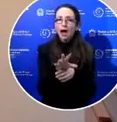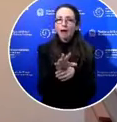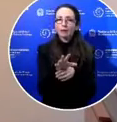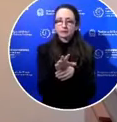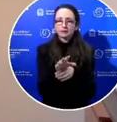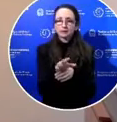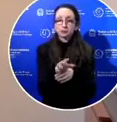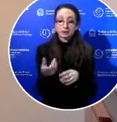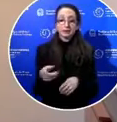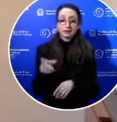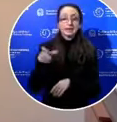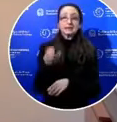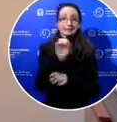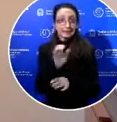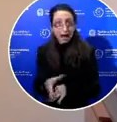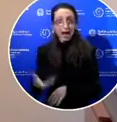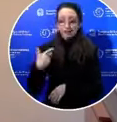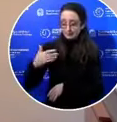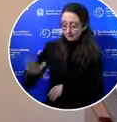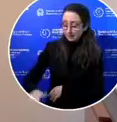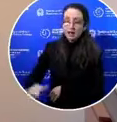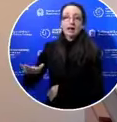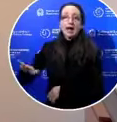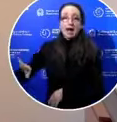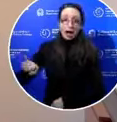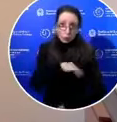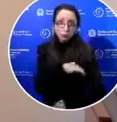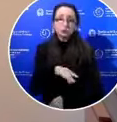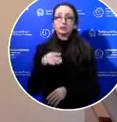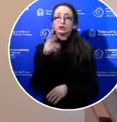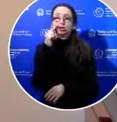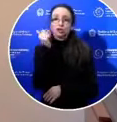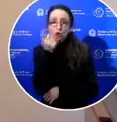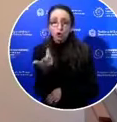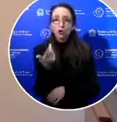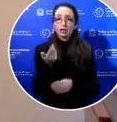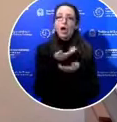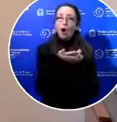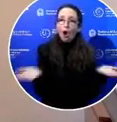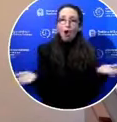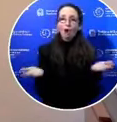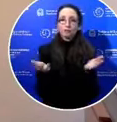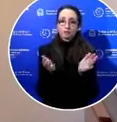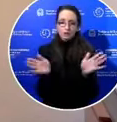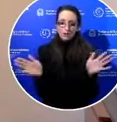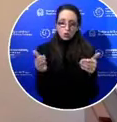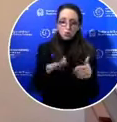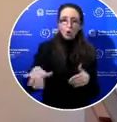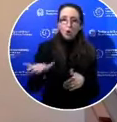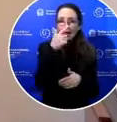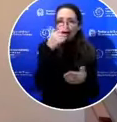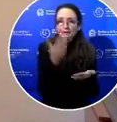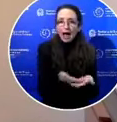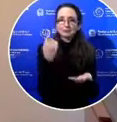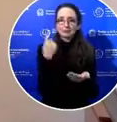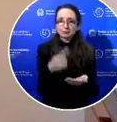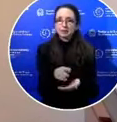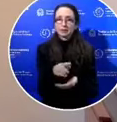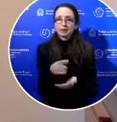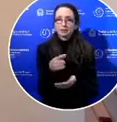insegnanti, alunni e genitori, che offre ai ragazzi spazi e tempi dedicati all'educazione formale e non formale. In